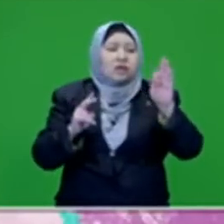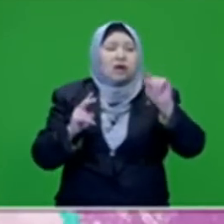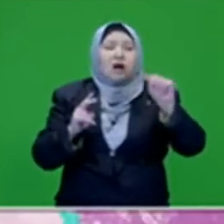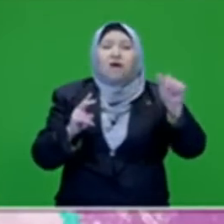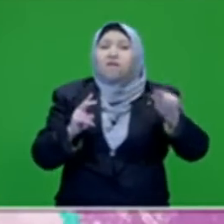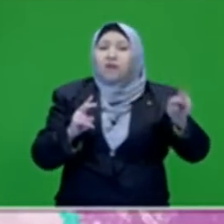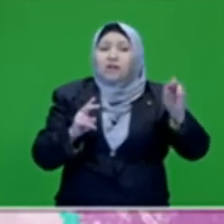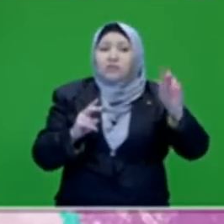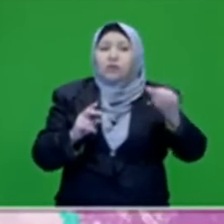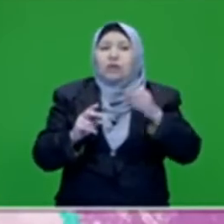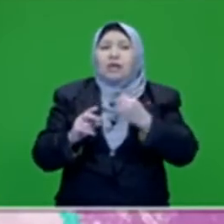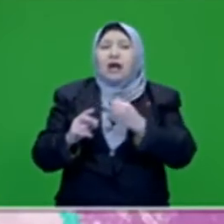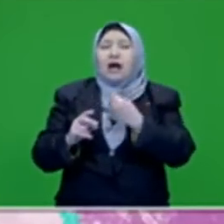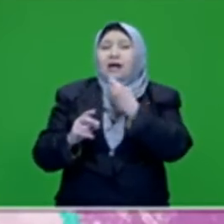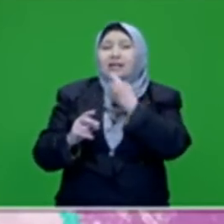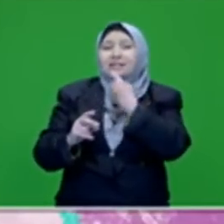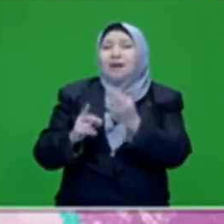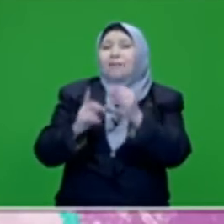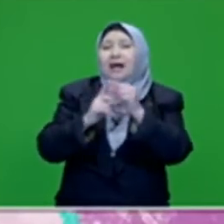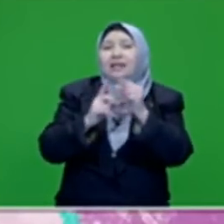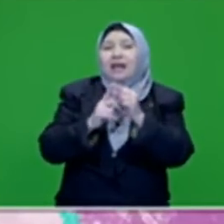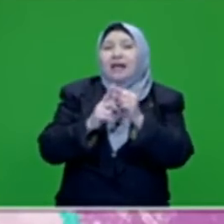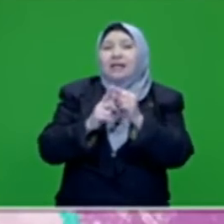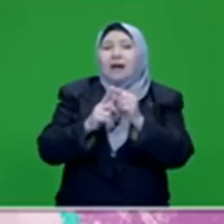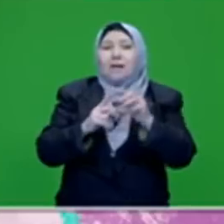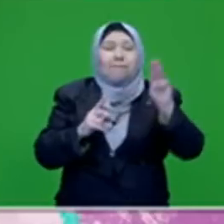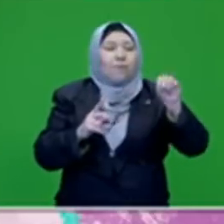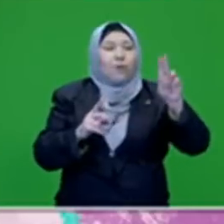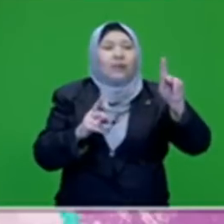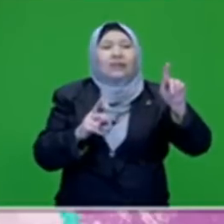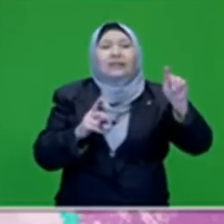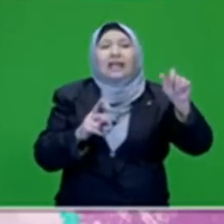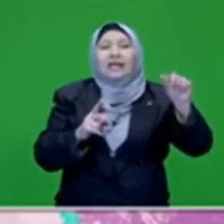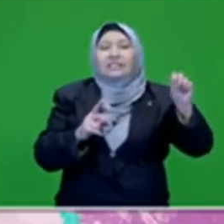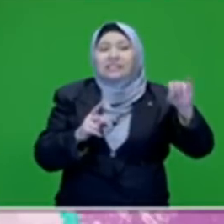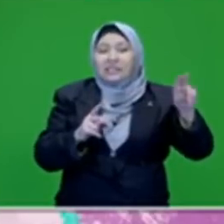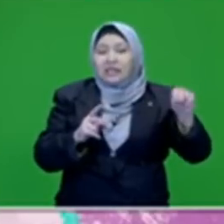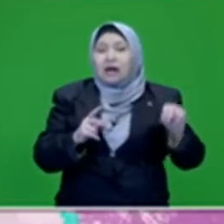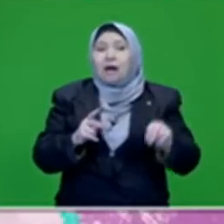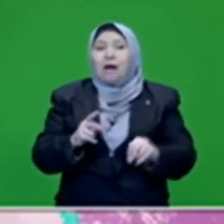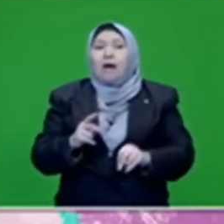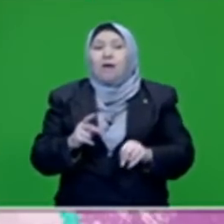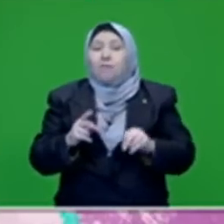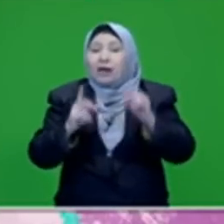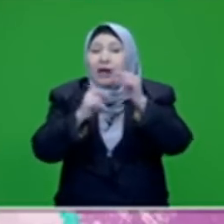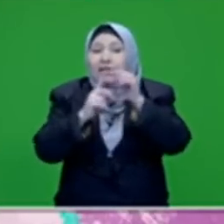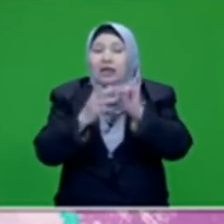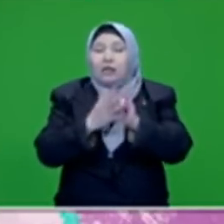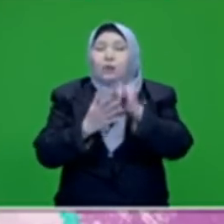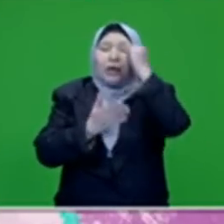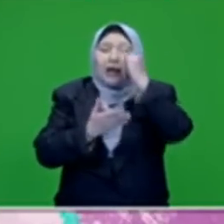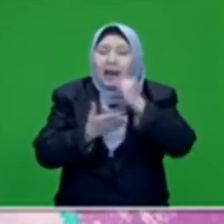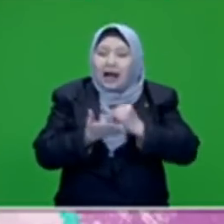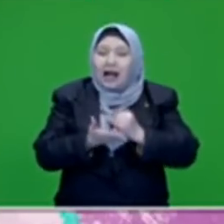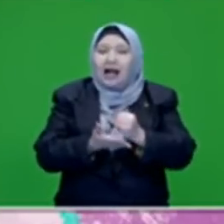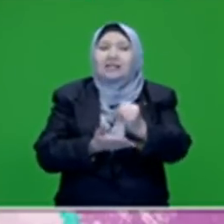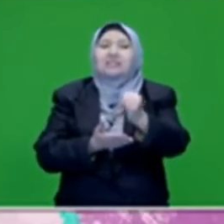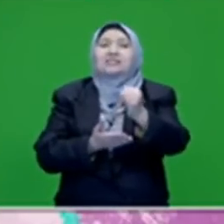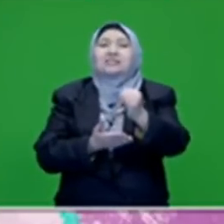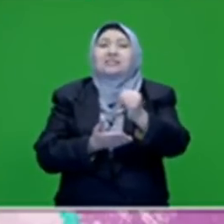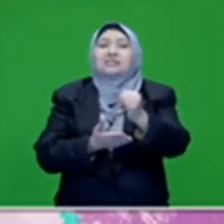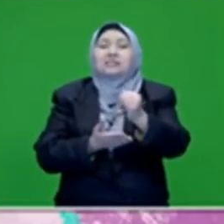dengan lafaz yang terakhir tu, mukhlasin. Ya, ya. Perkataan mukhlasin kita kata ikhlas.